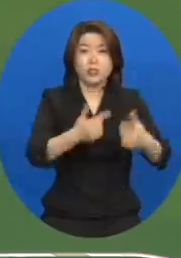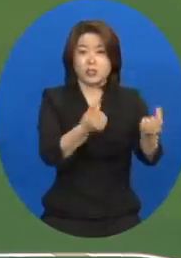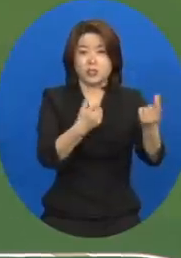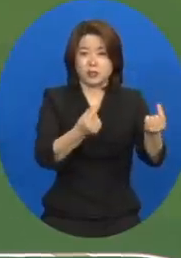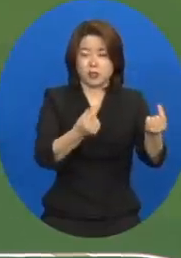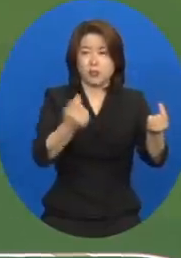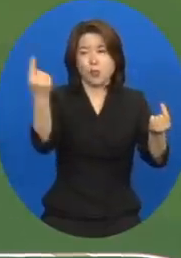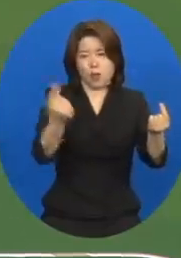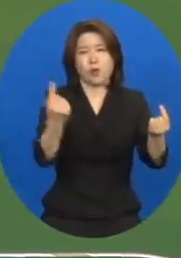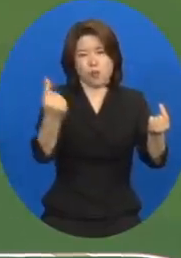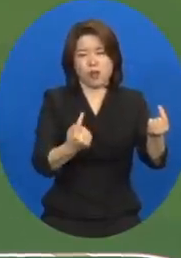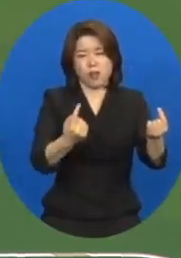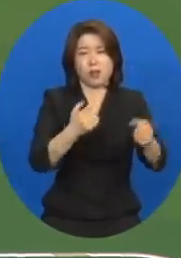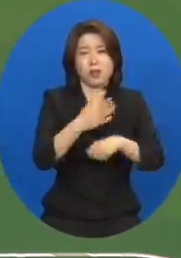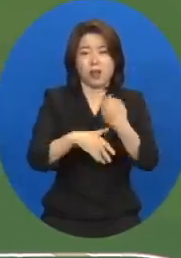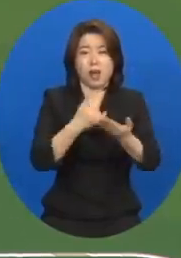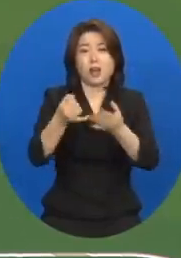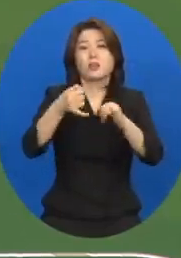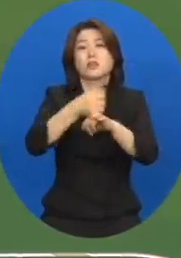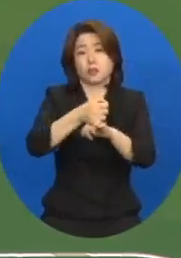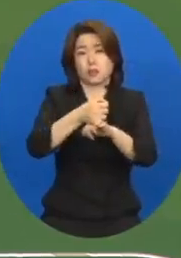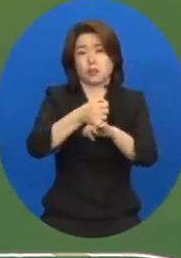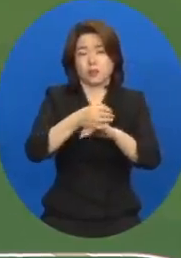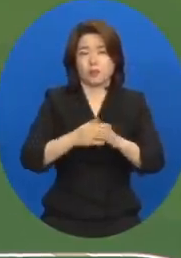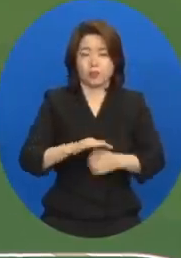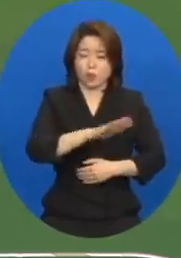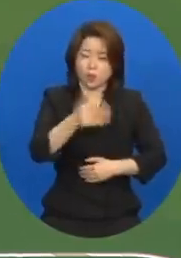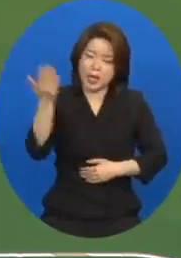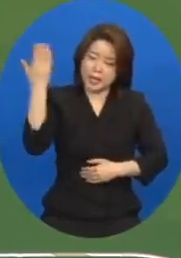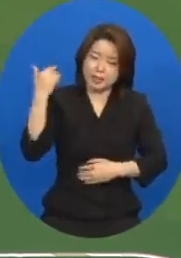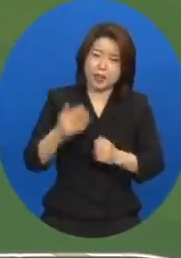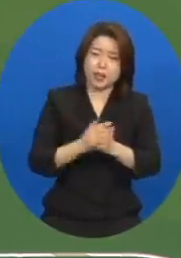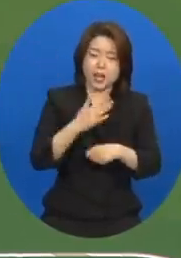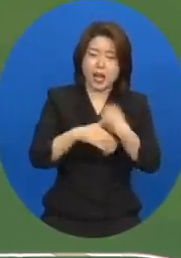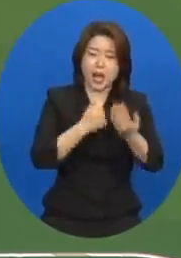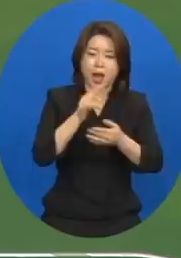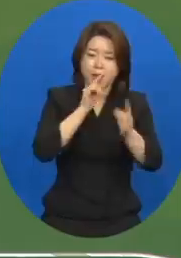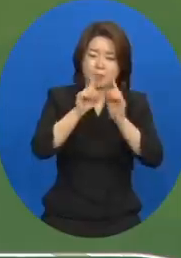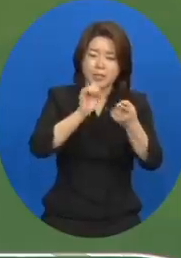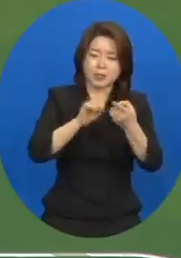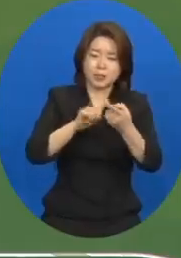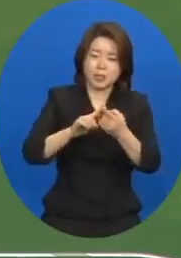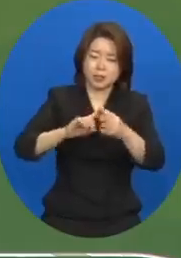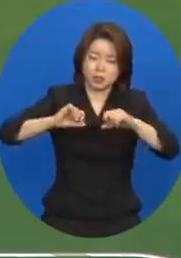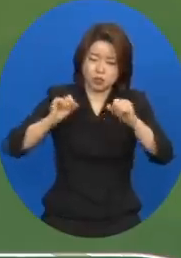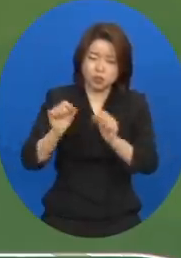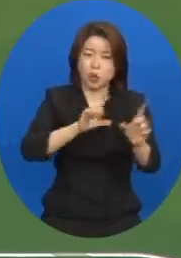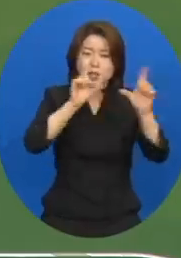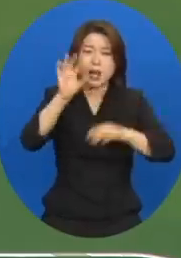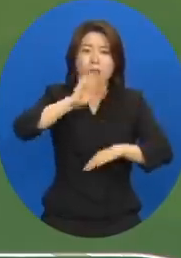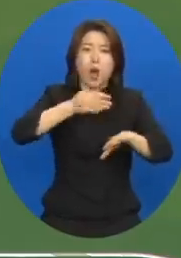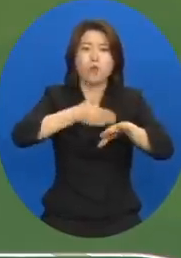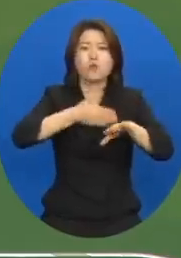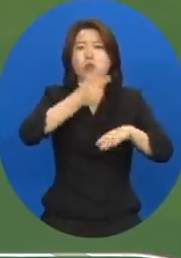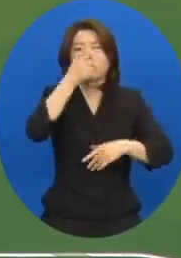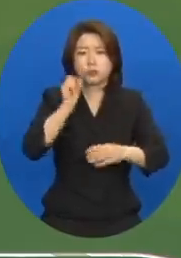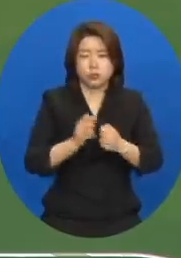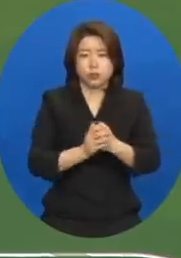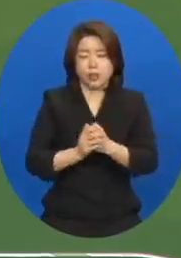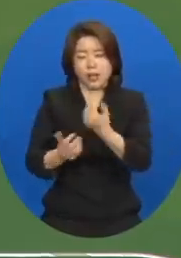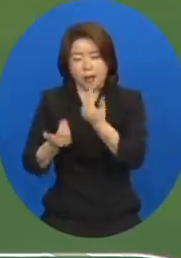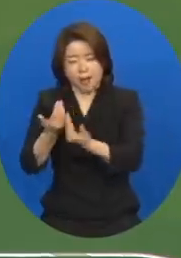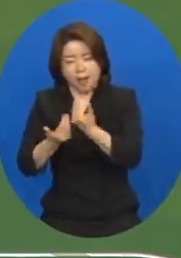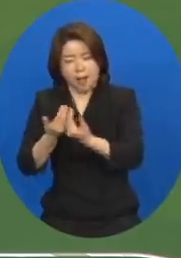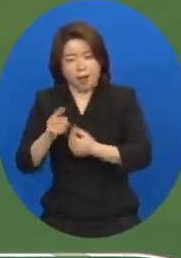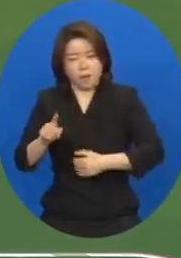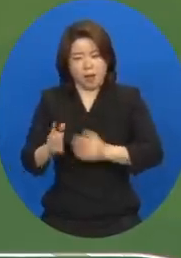하나님의 약속이에요. 우리가 그동안에 워낙 하나님의 말씀대로 사는 훈련이 안 되어 있었기 때문에 어색해 보이고